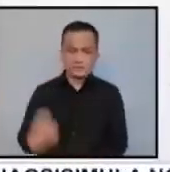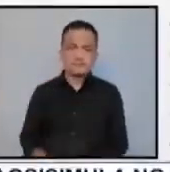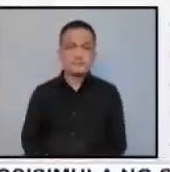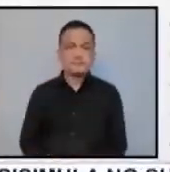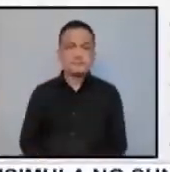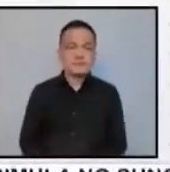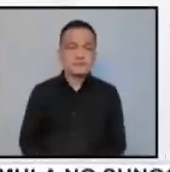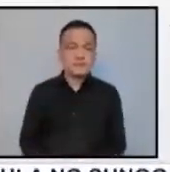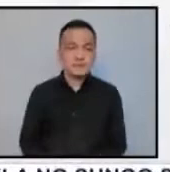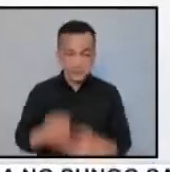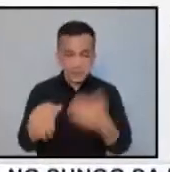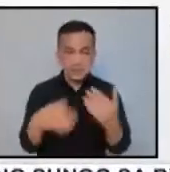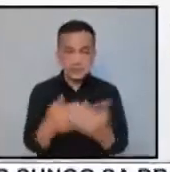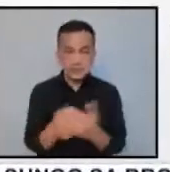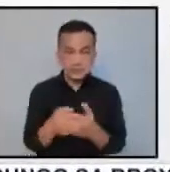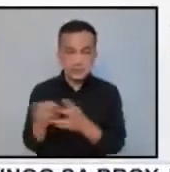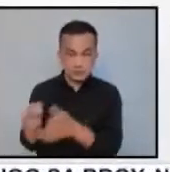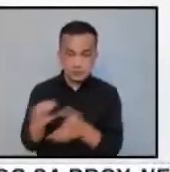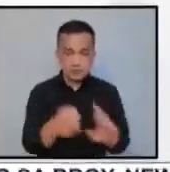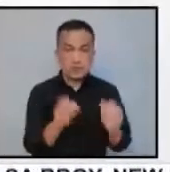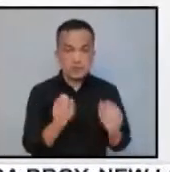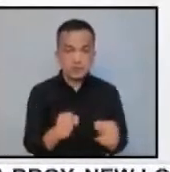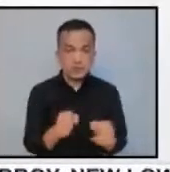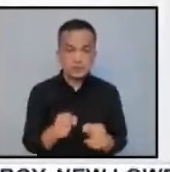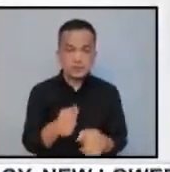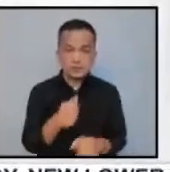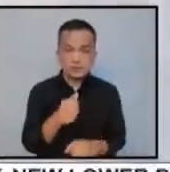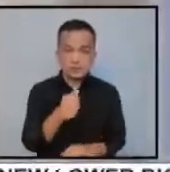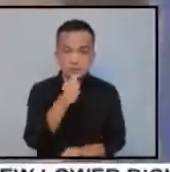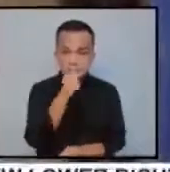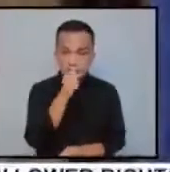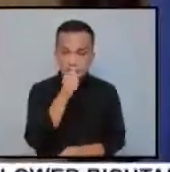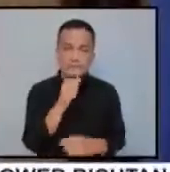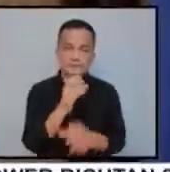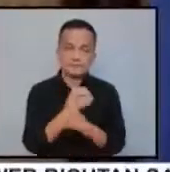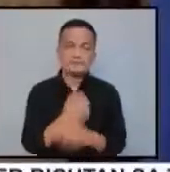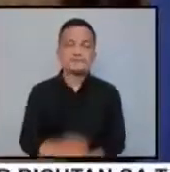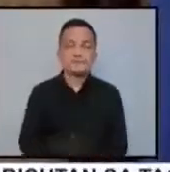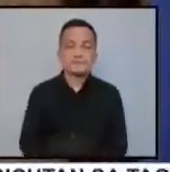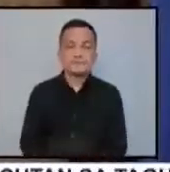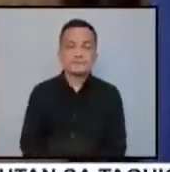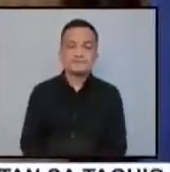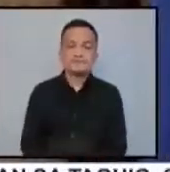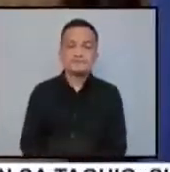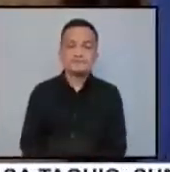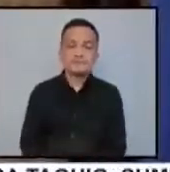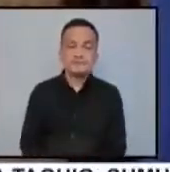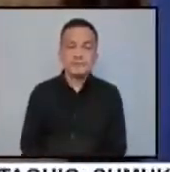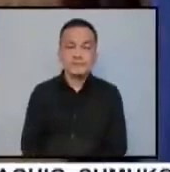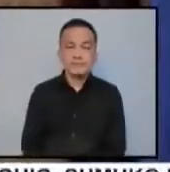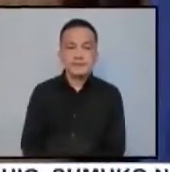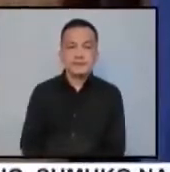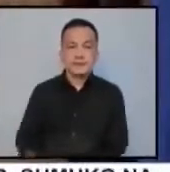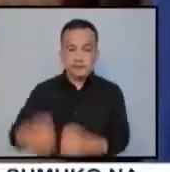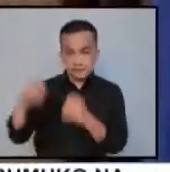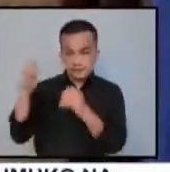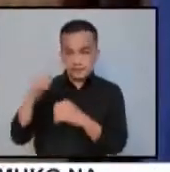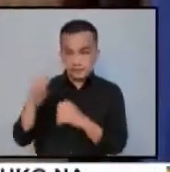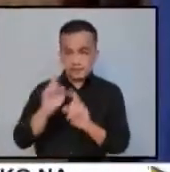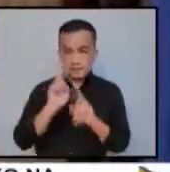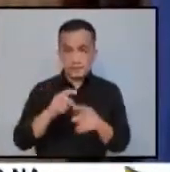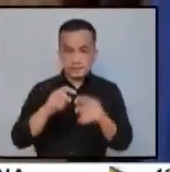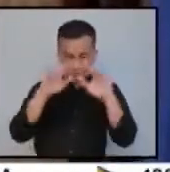lahat sa lahat ng ruta ang mga private vehicle. Samantala dayan, inaasahan naman ang pagdalo ni President Ferdinand